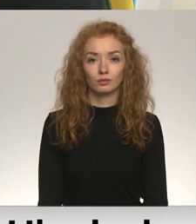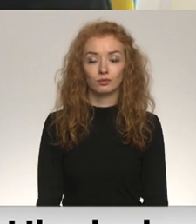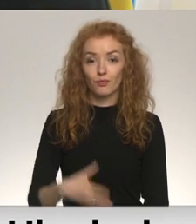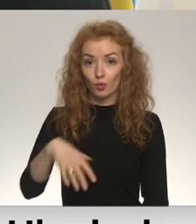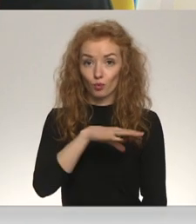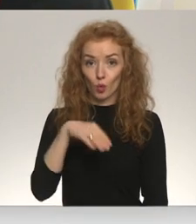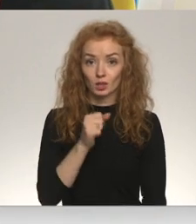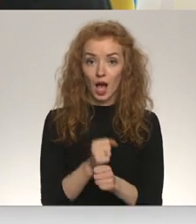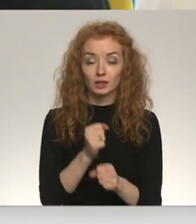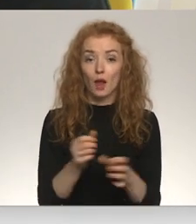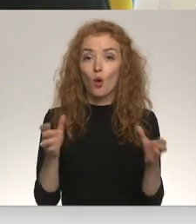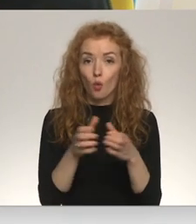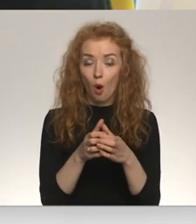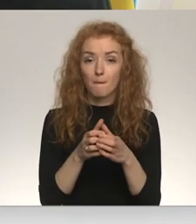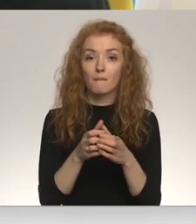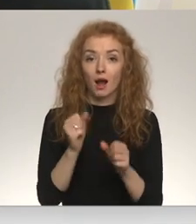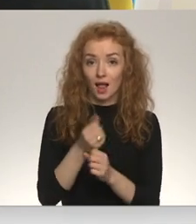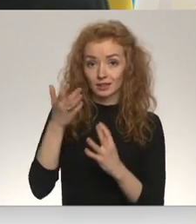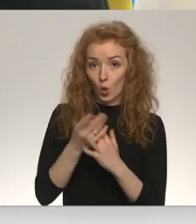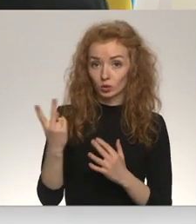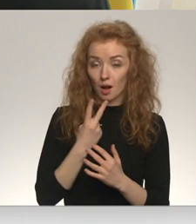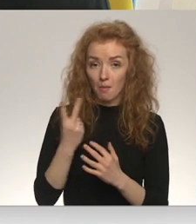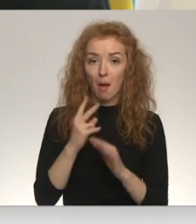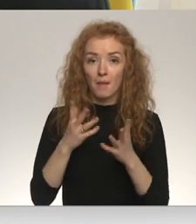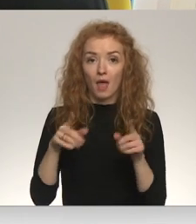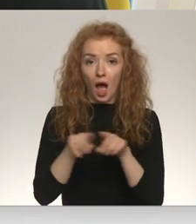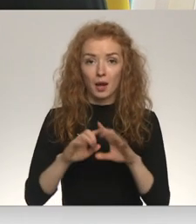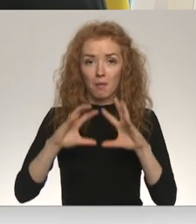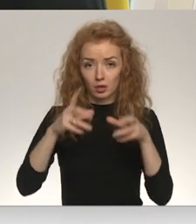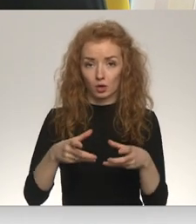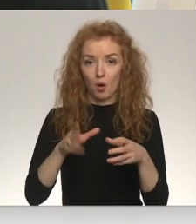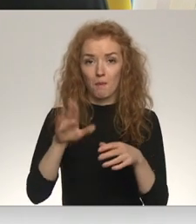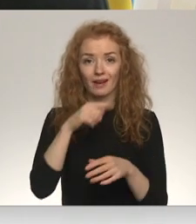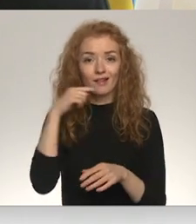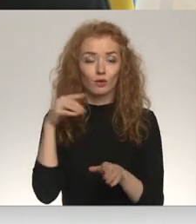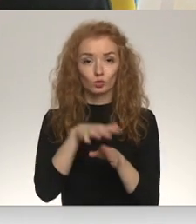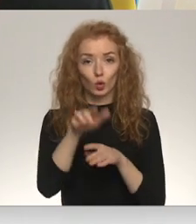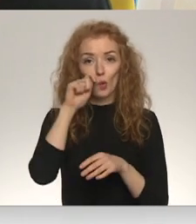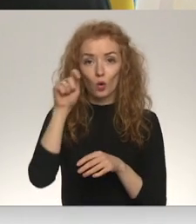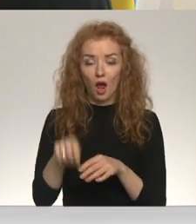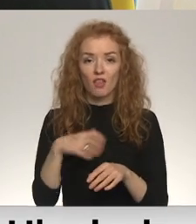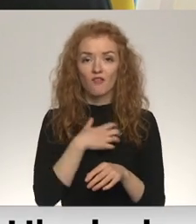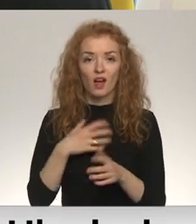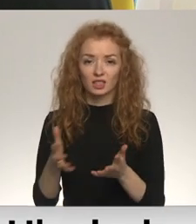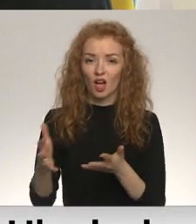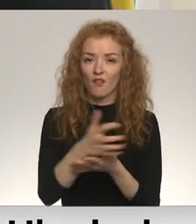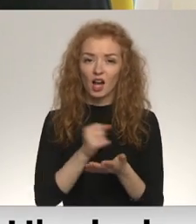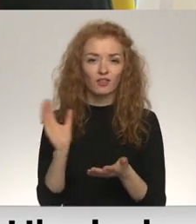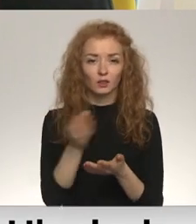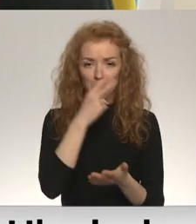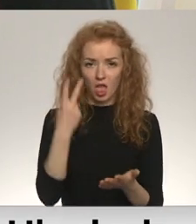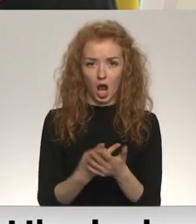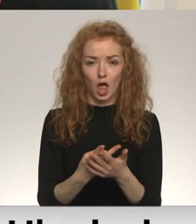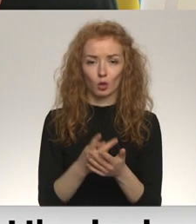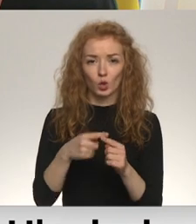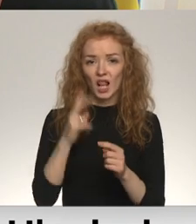Mums ir jāstrādā kopā ne tikai savā starpā, bet visā pasaulē. Par Krievijas iebrukumu Ukrainā jāsavāc visas liecības un pierādījumi,